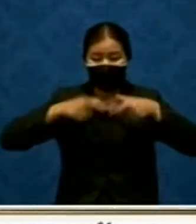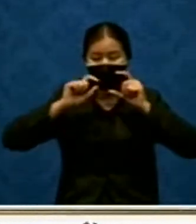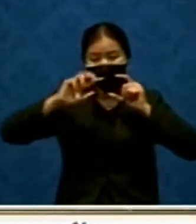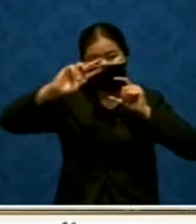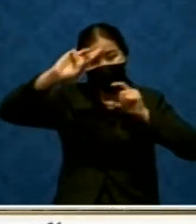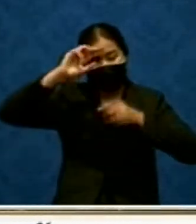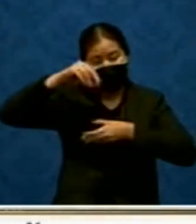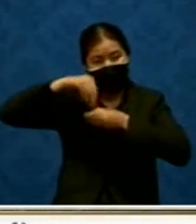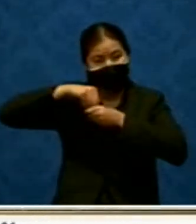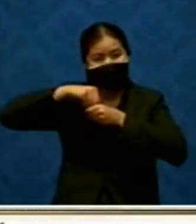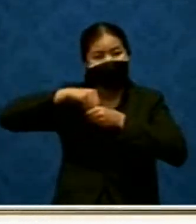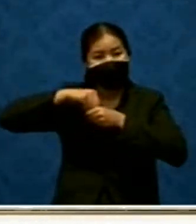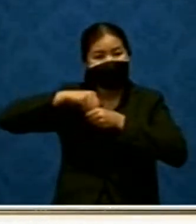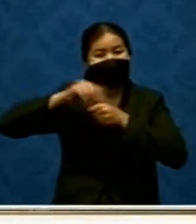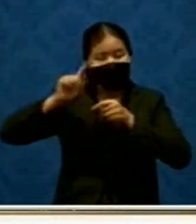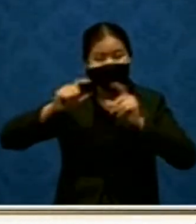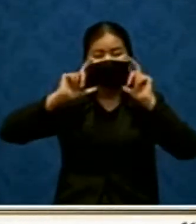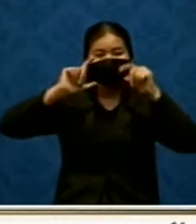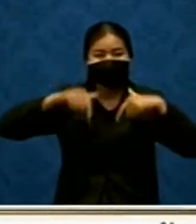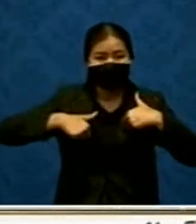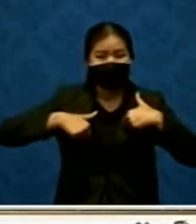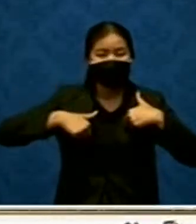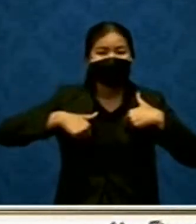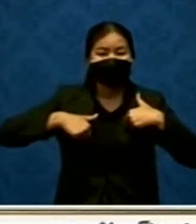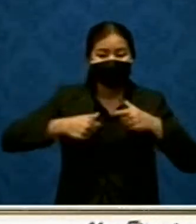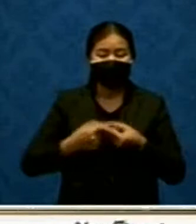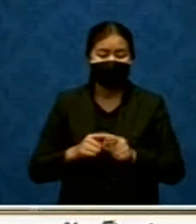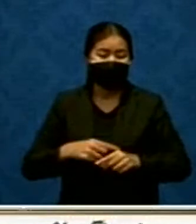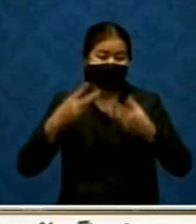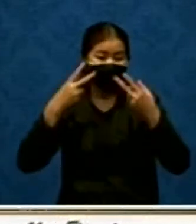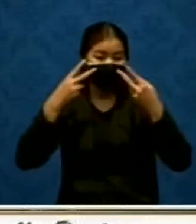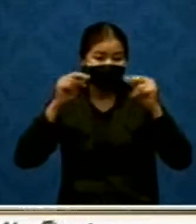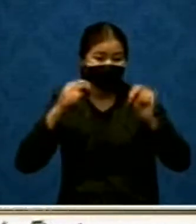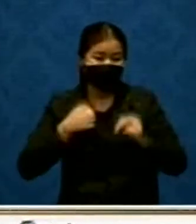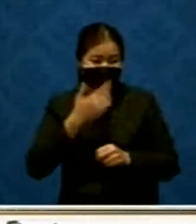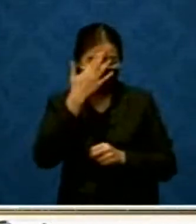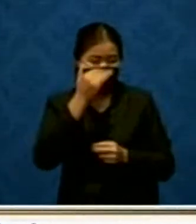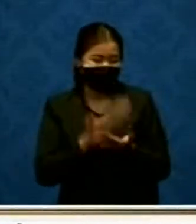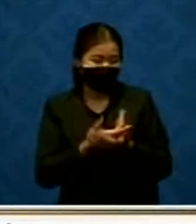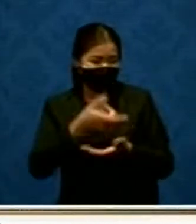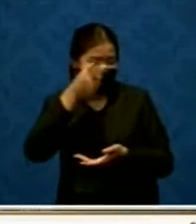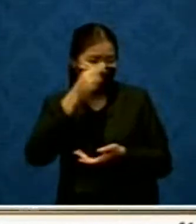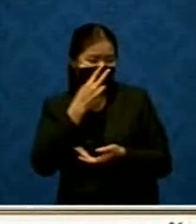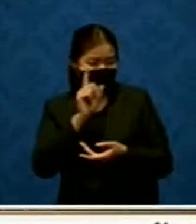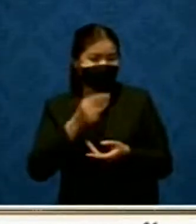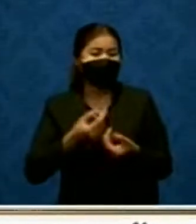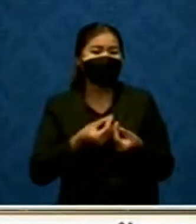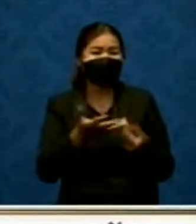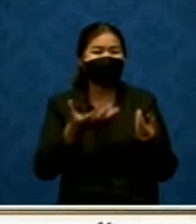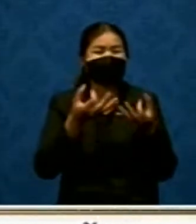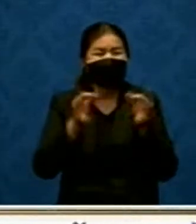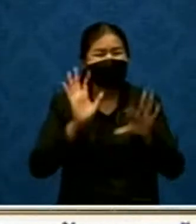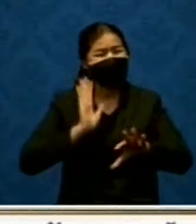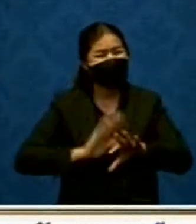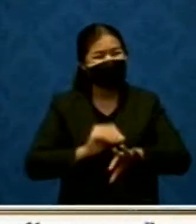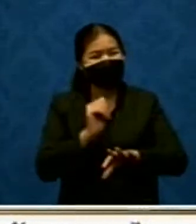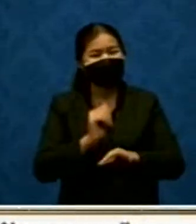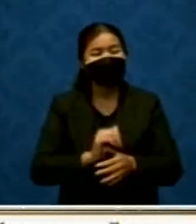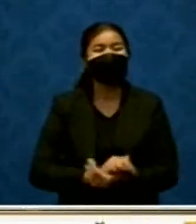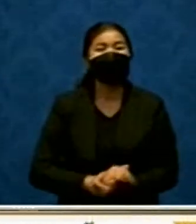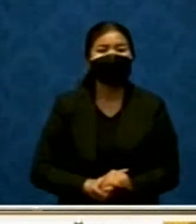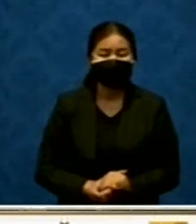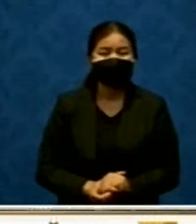โลกท้องถไปเปทเรีบร้อยแล้ว นายกนี้ ยังง decades เพระว่จะใเก่งเก่งประทานทกรบครับ